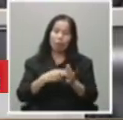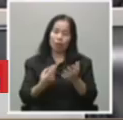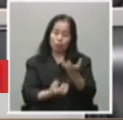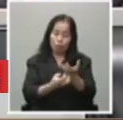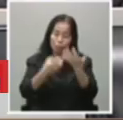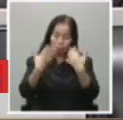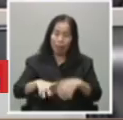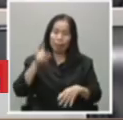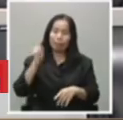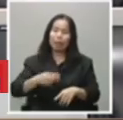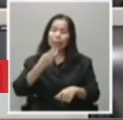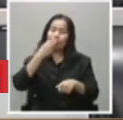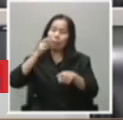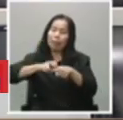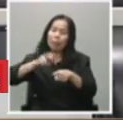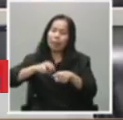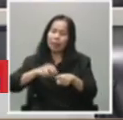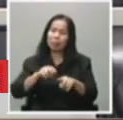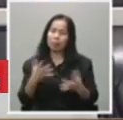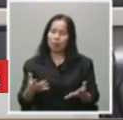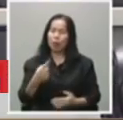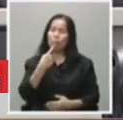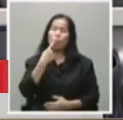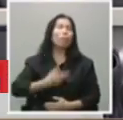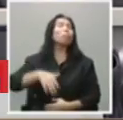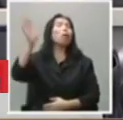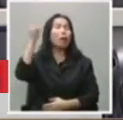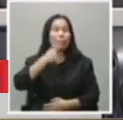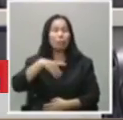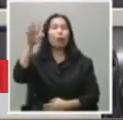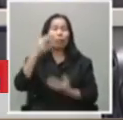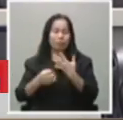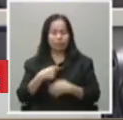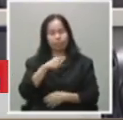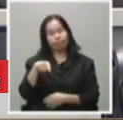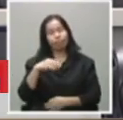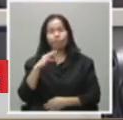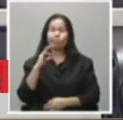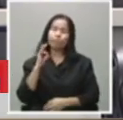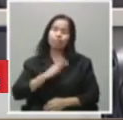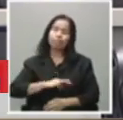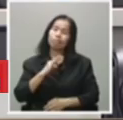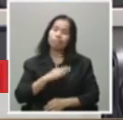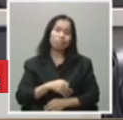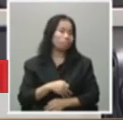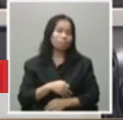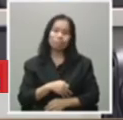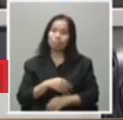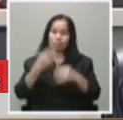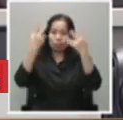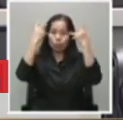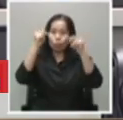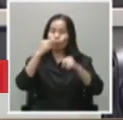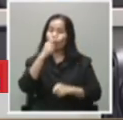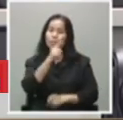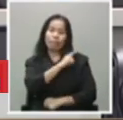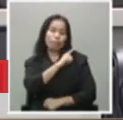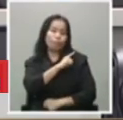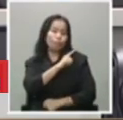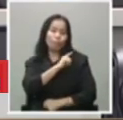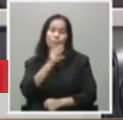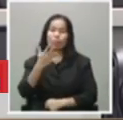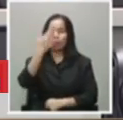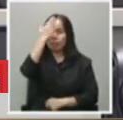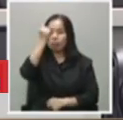ครับไอ้อย่างเงี้ยท่านพูดแบบมันทำให้พวกเรารู้สึกว่าเราไม่ไว้วางใจท่านนายกรัฐมนตรีที่จะนำพาประเทศ